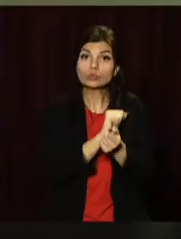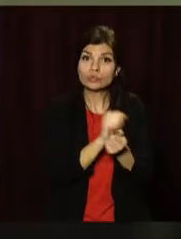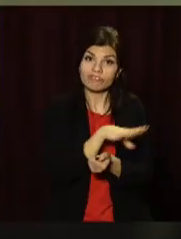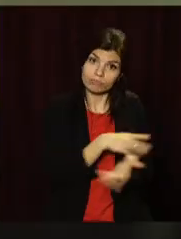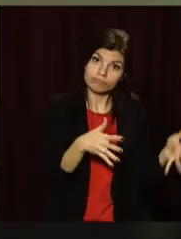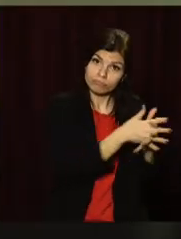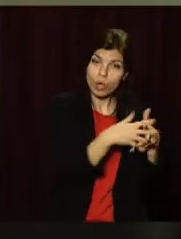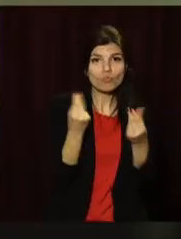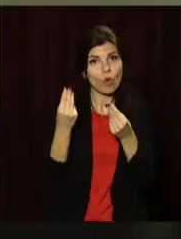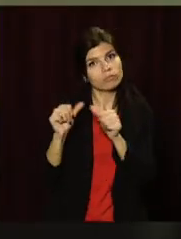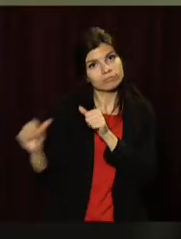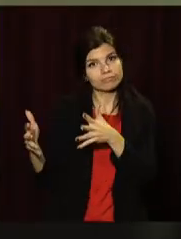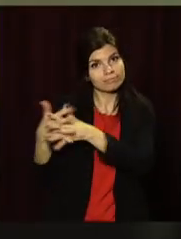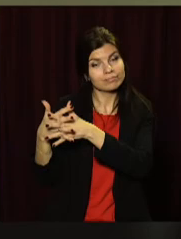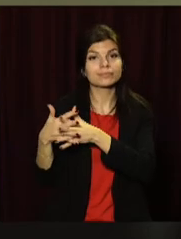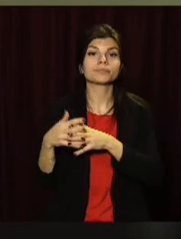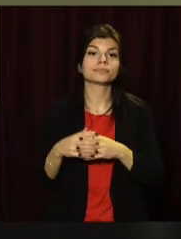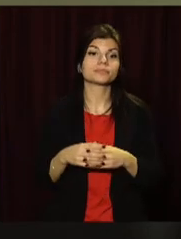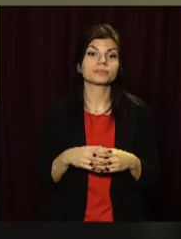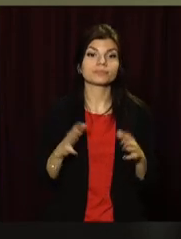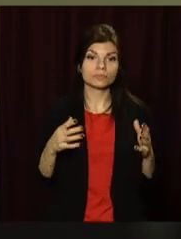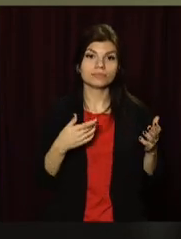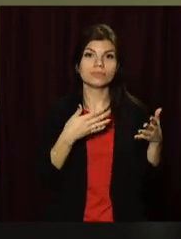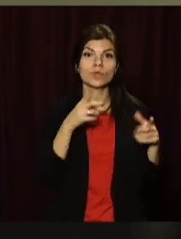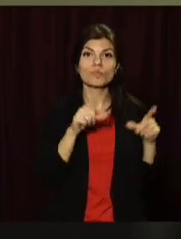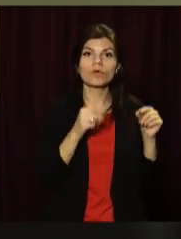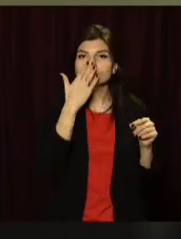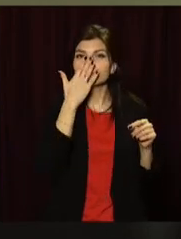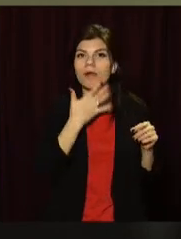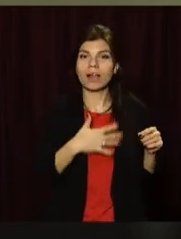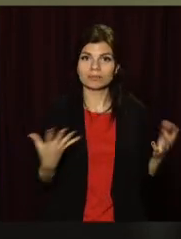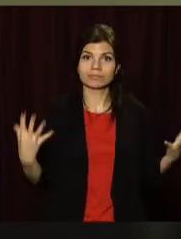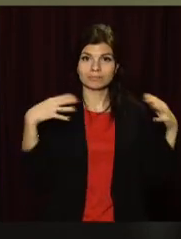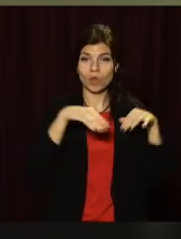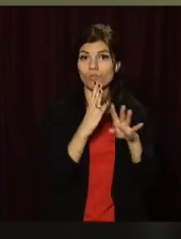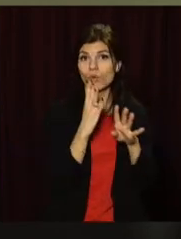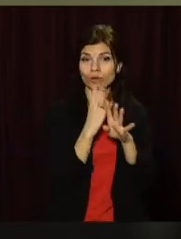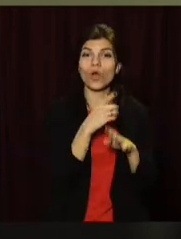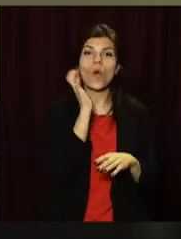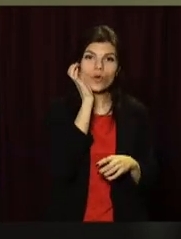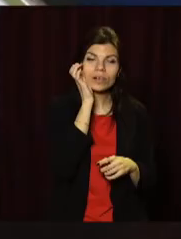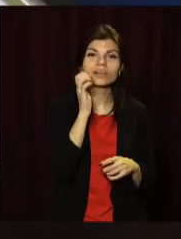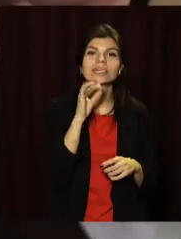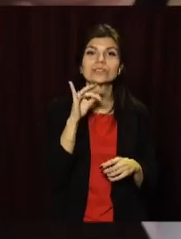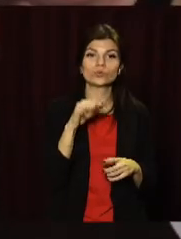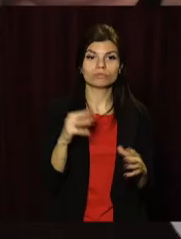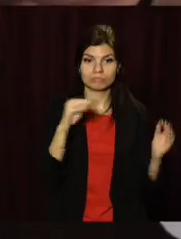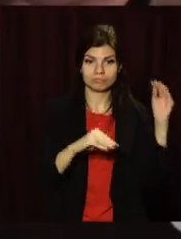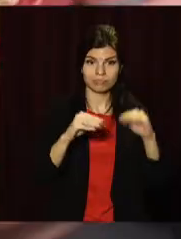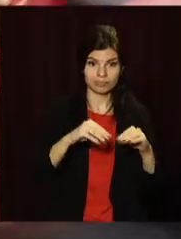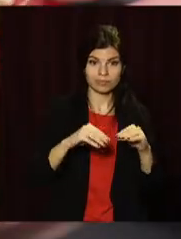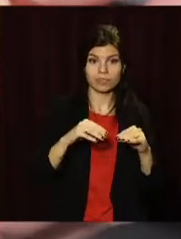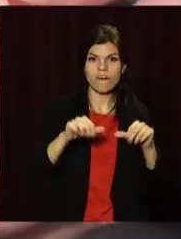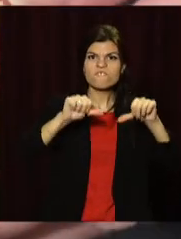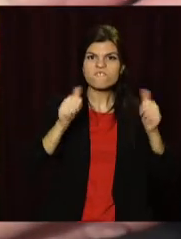до решти тіста. Ретельно вимішуємо та вливаємо ароматне молоко. Далі по черзі – подрібнені горіхи та родзинки. Тісто викладаємо